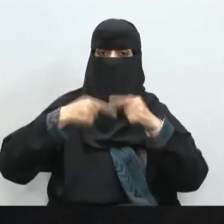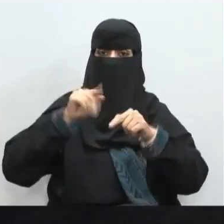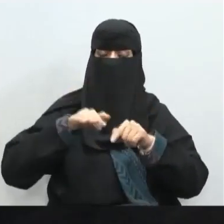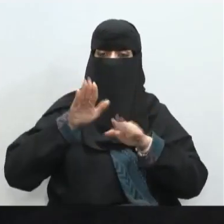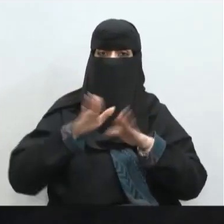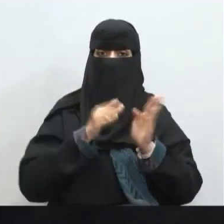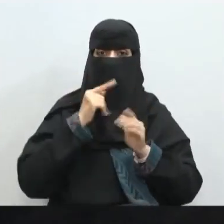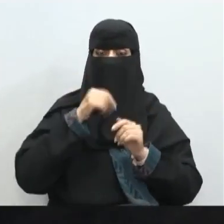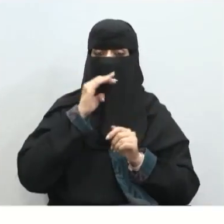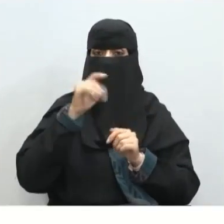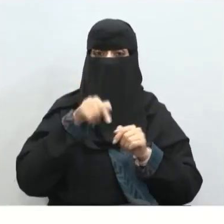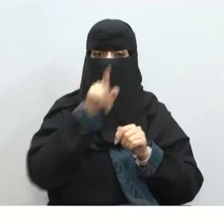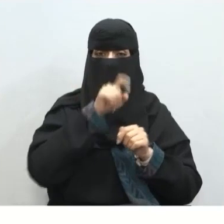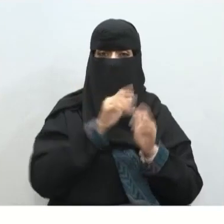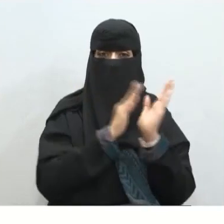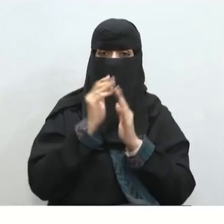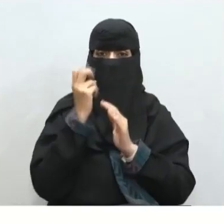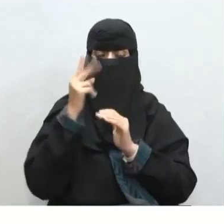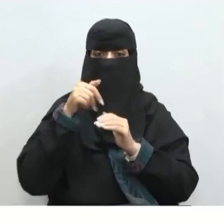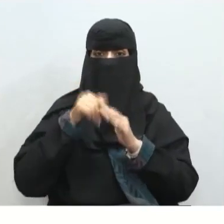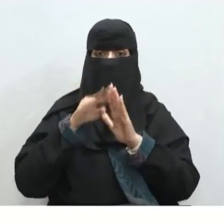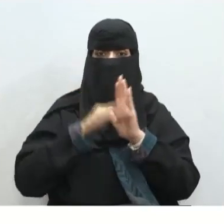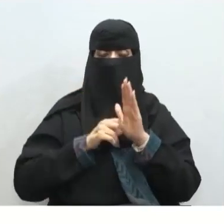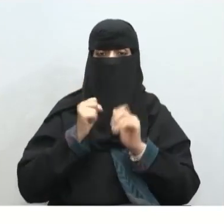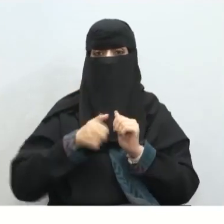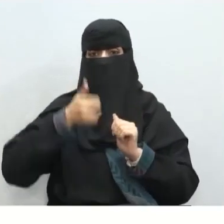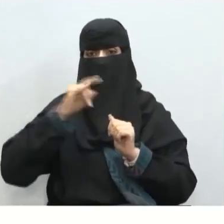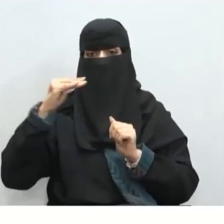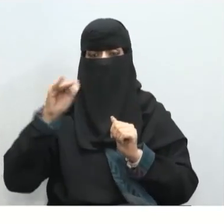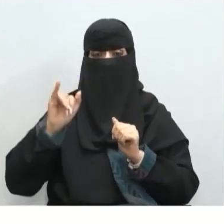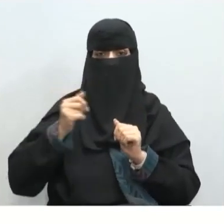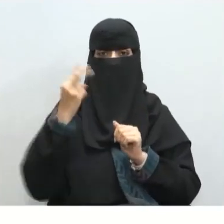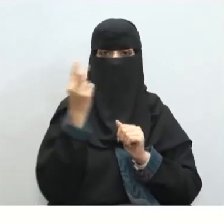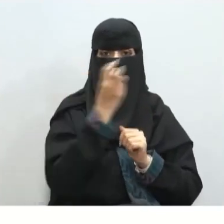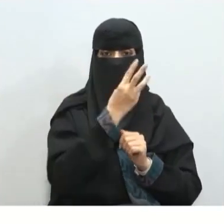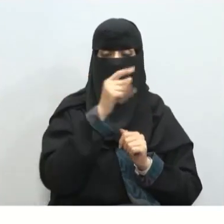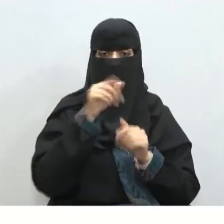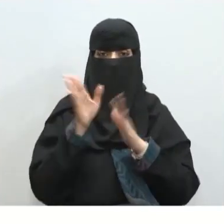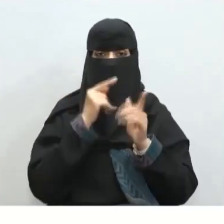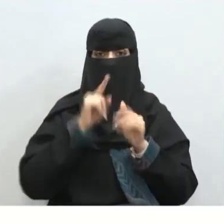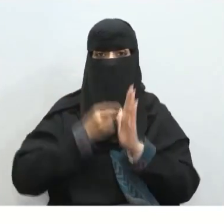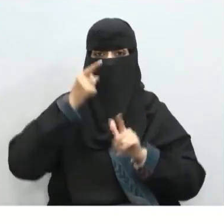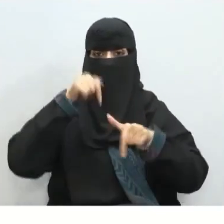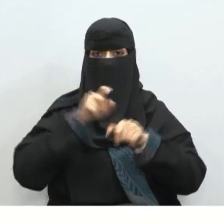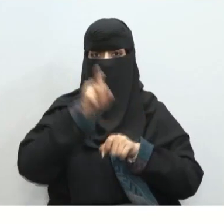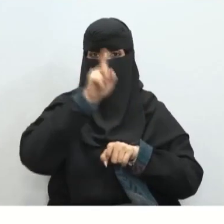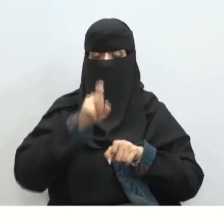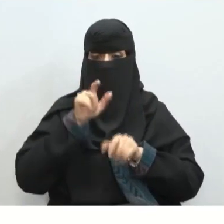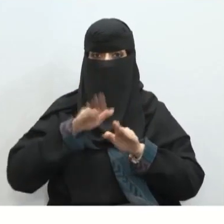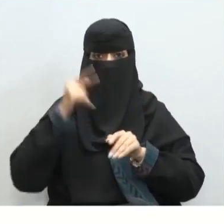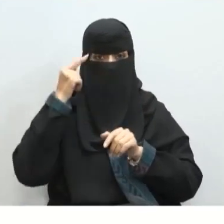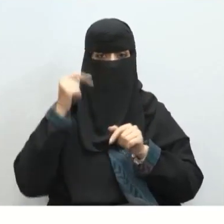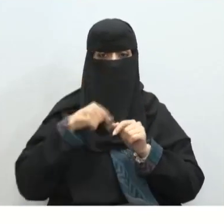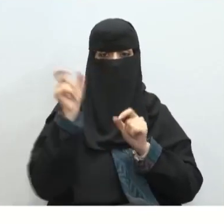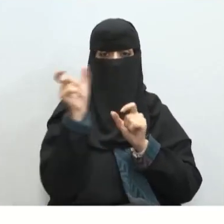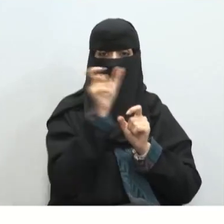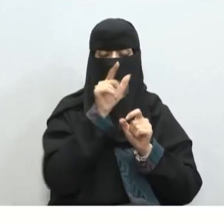يكون لدينا حل الفصل الثاني من منهجنا احياء اثنين ثلاث يظهر معنا في اولى الاسئله في مراجعه